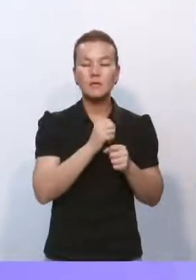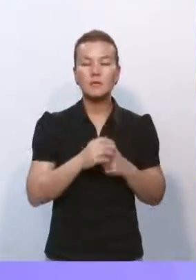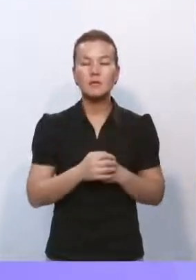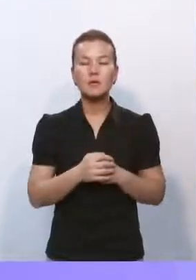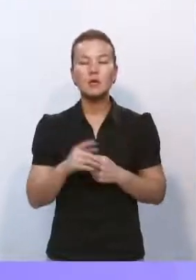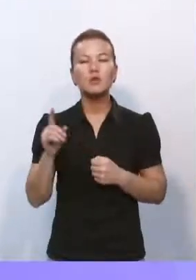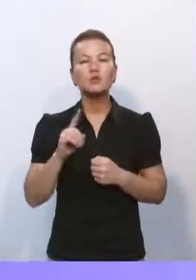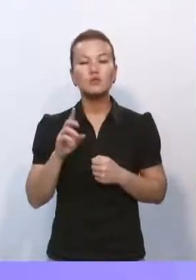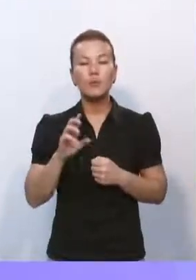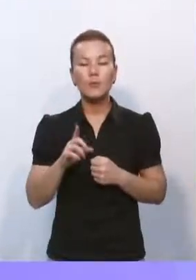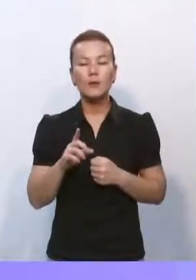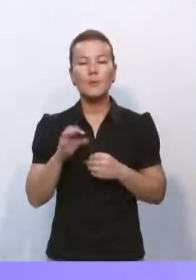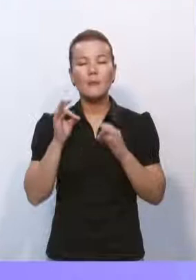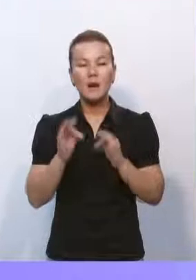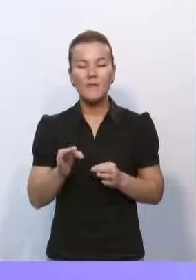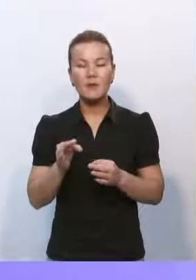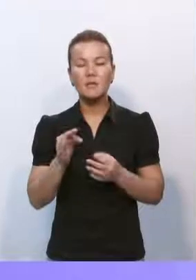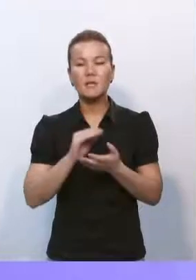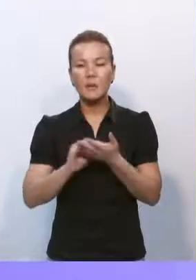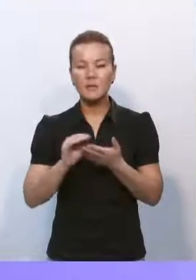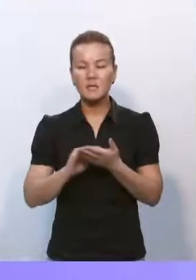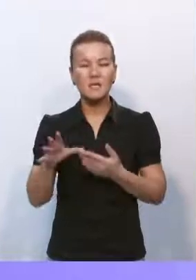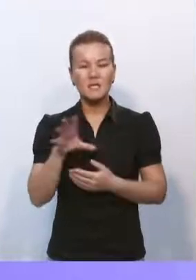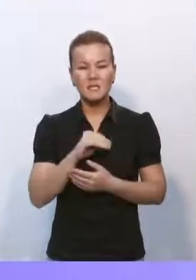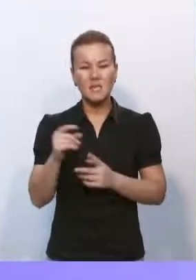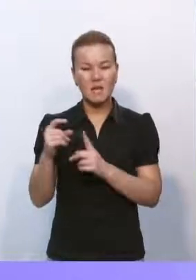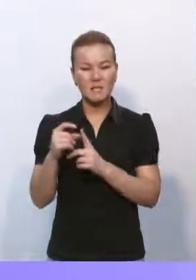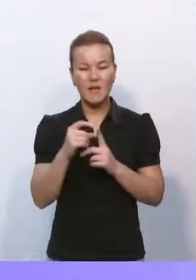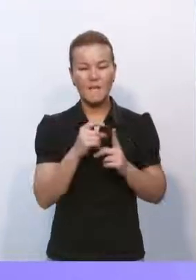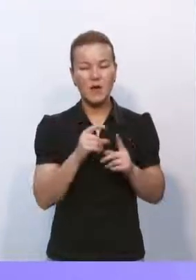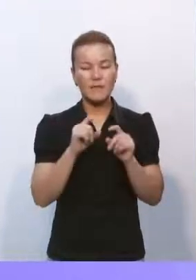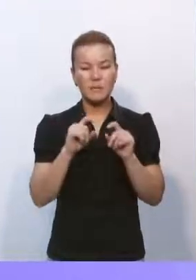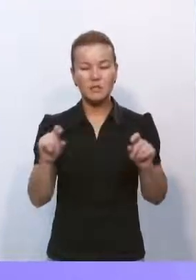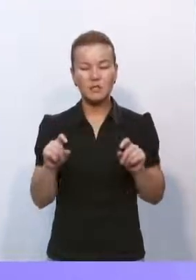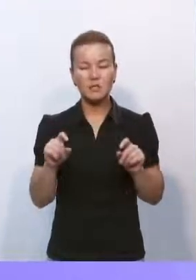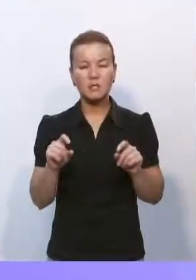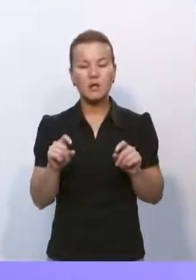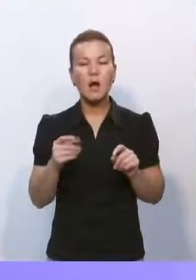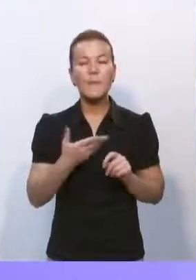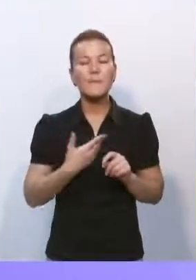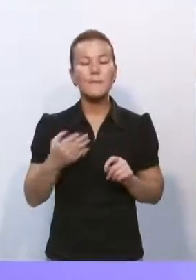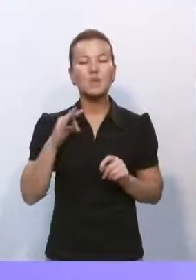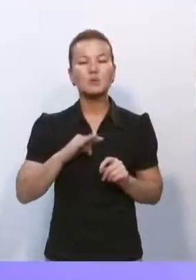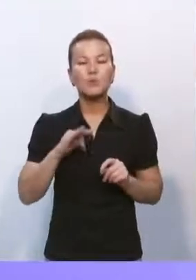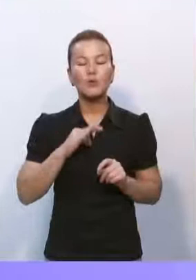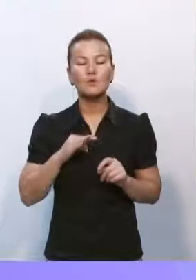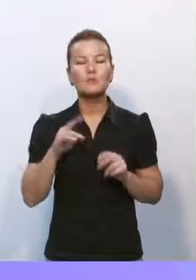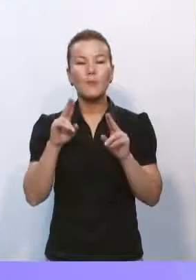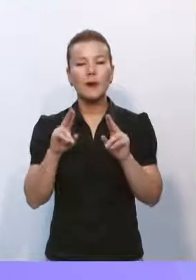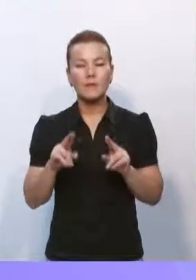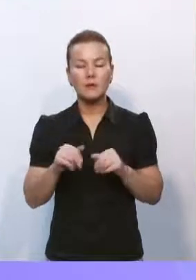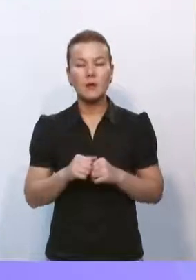Для того, чтобы правильно написать все слова в предложении, мы используем